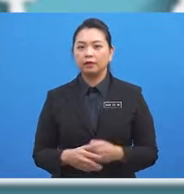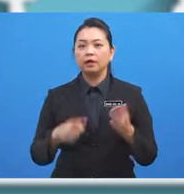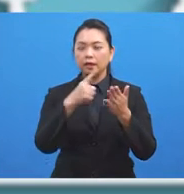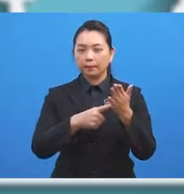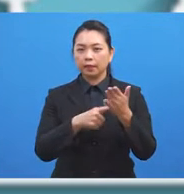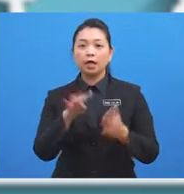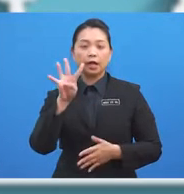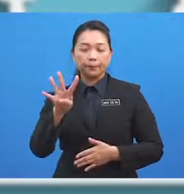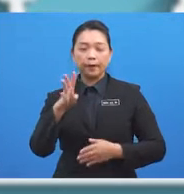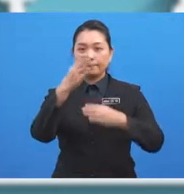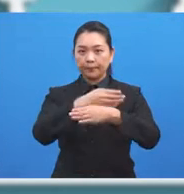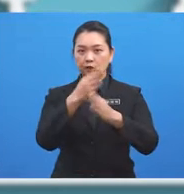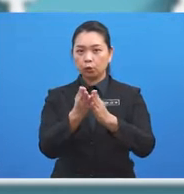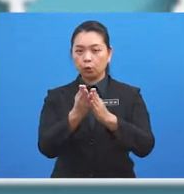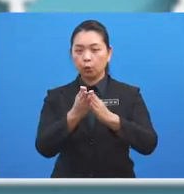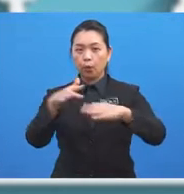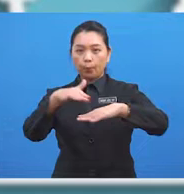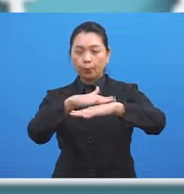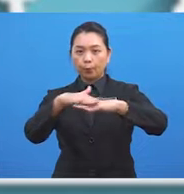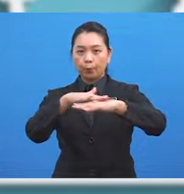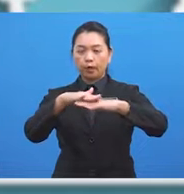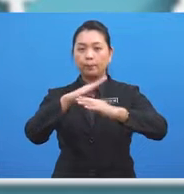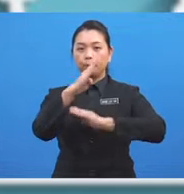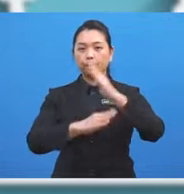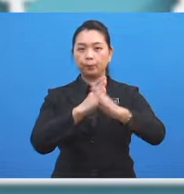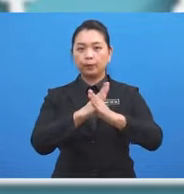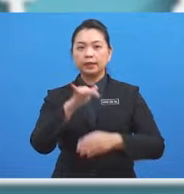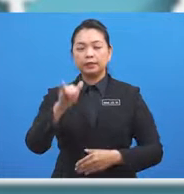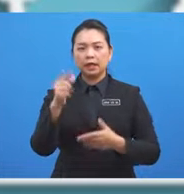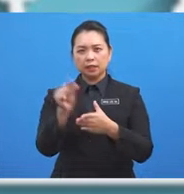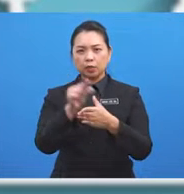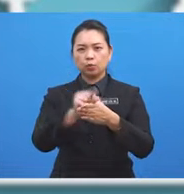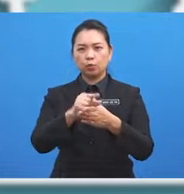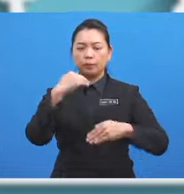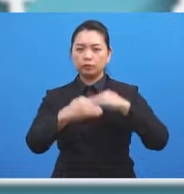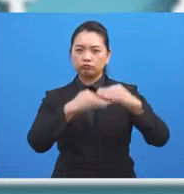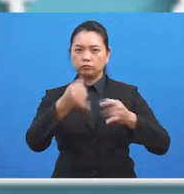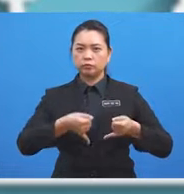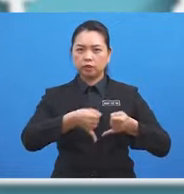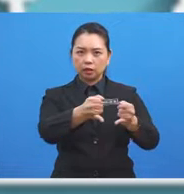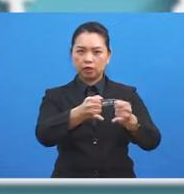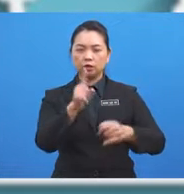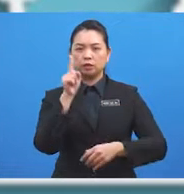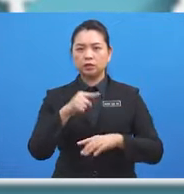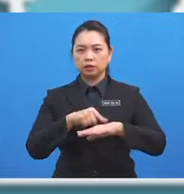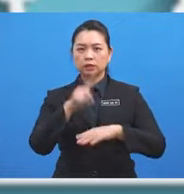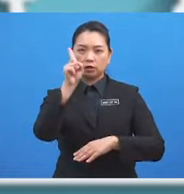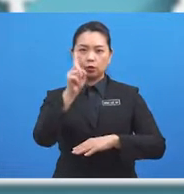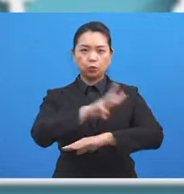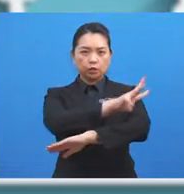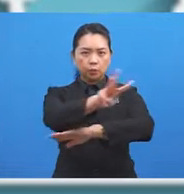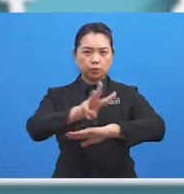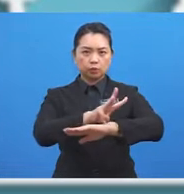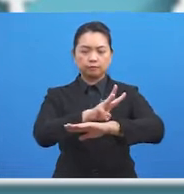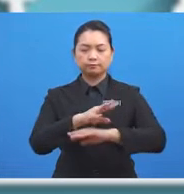Apakah empat bentuk muka bumi yang mempengaruhi pembinaan jalan raya di sesuatu kawasan?